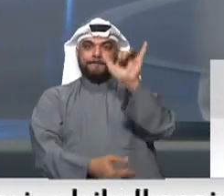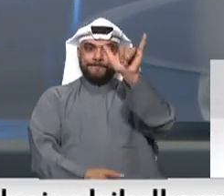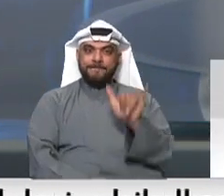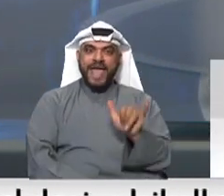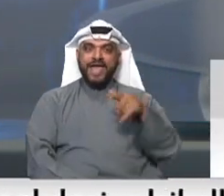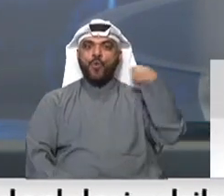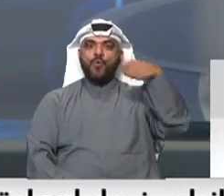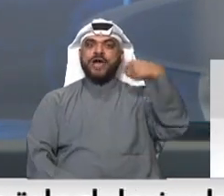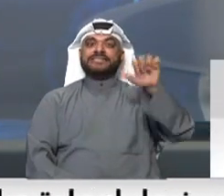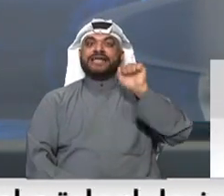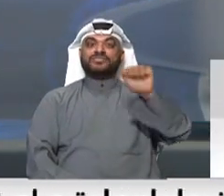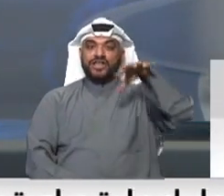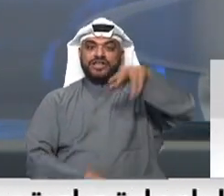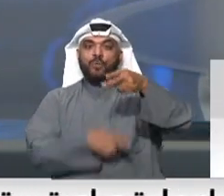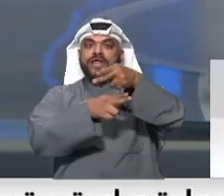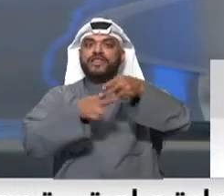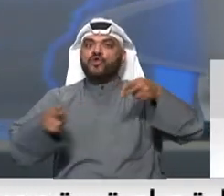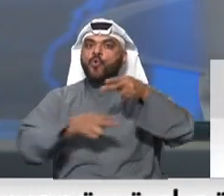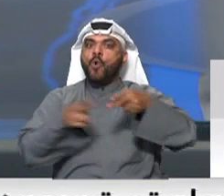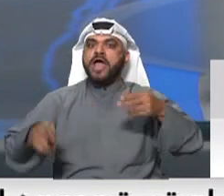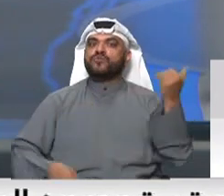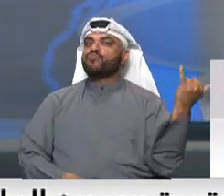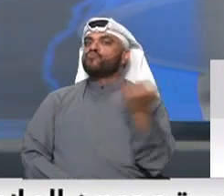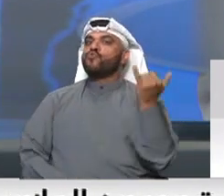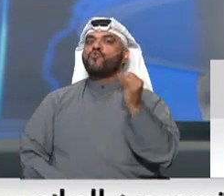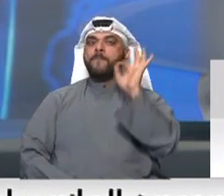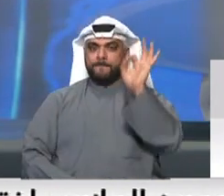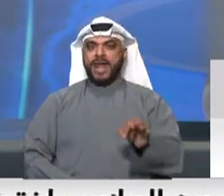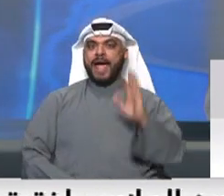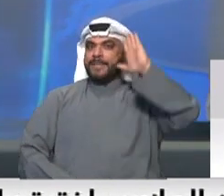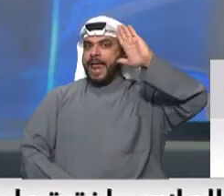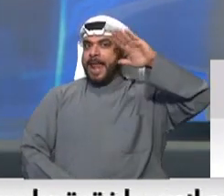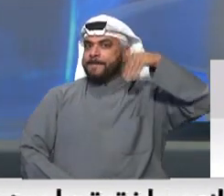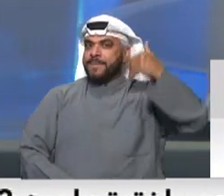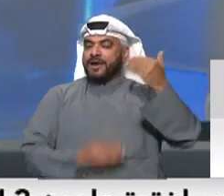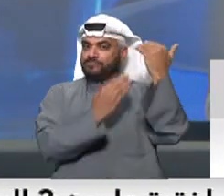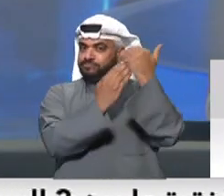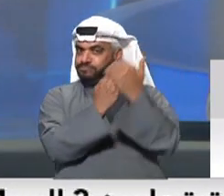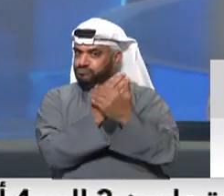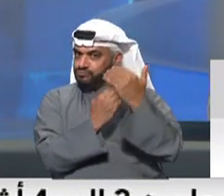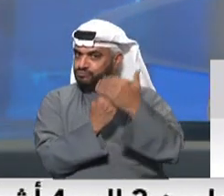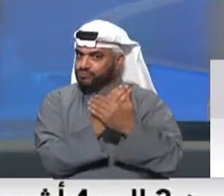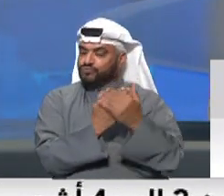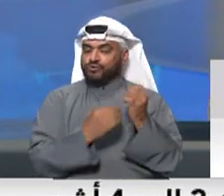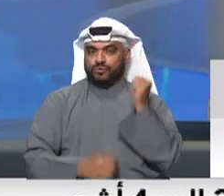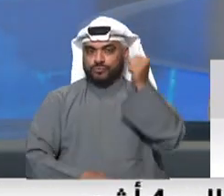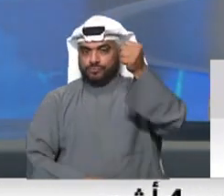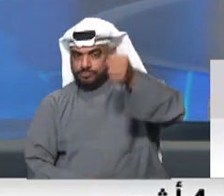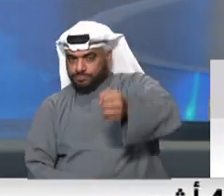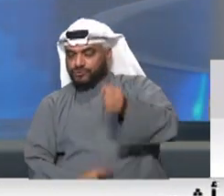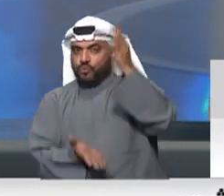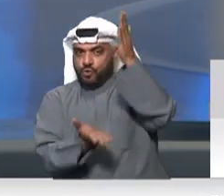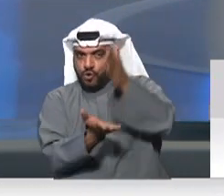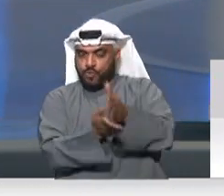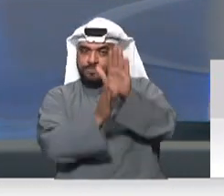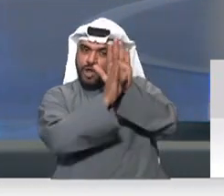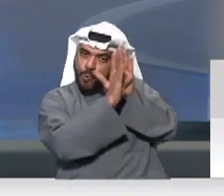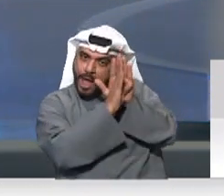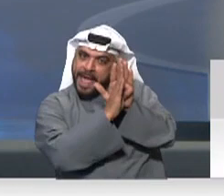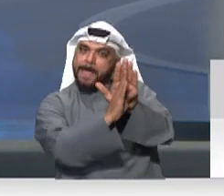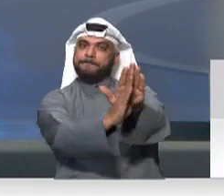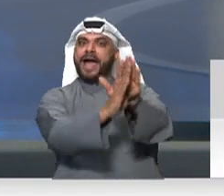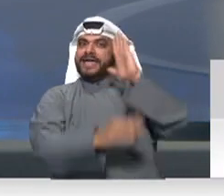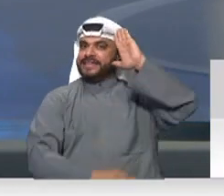ان دوله الكويت لمساله النهوض بالمراه الكويتيه وتمكينها وتعزيز حقوقها وحمايتها